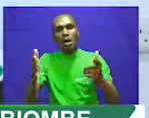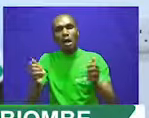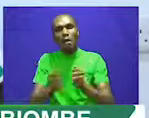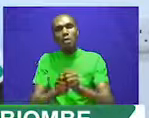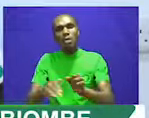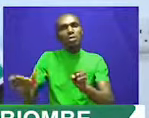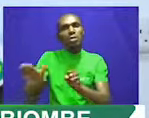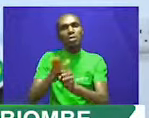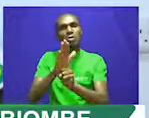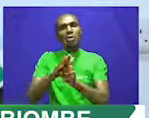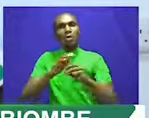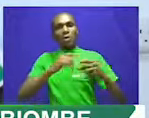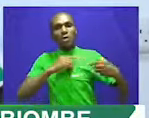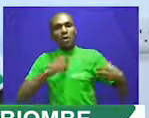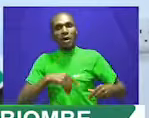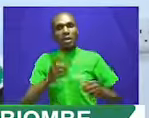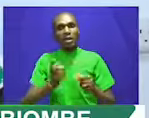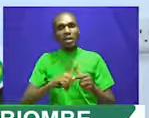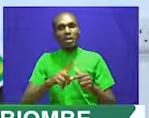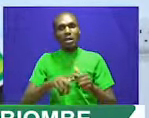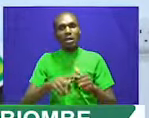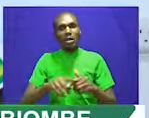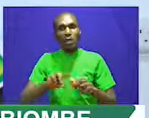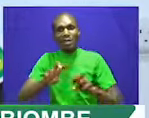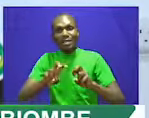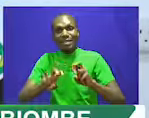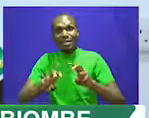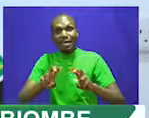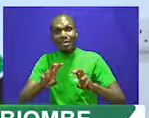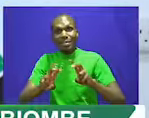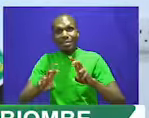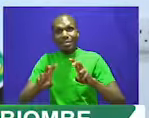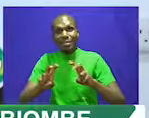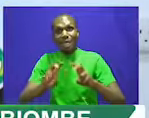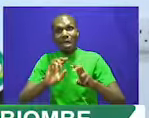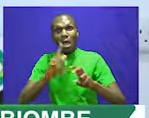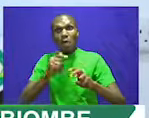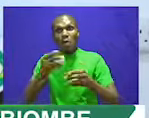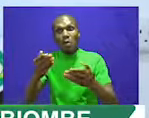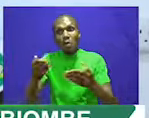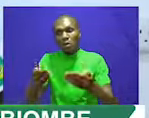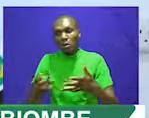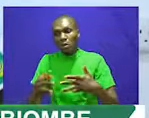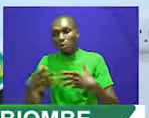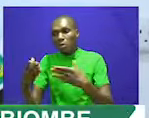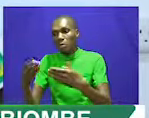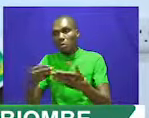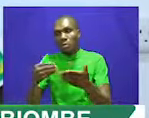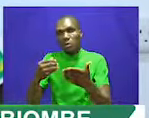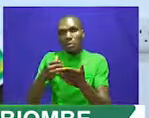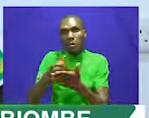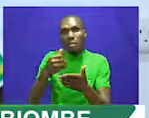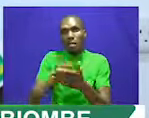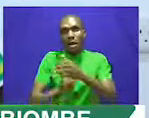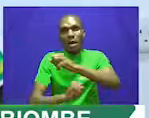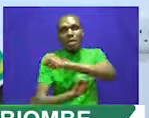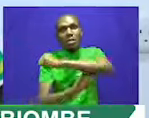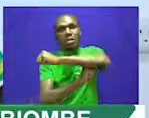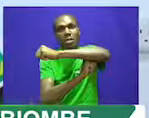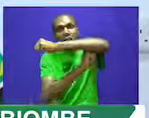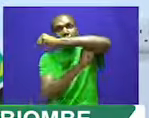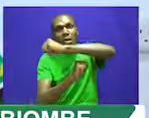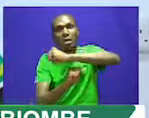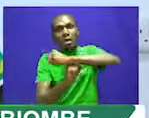get no connection to a sang to a giri about to achieve as donors and to a kitchi proposal which is